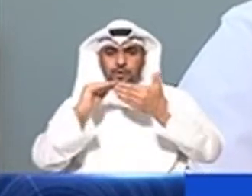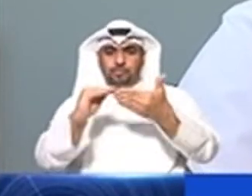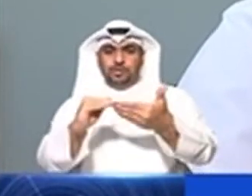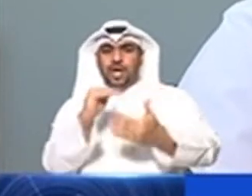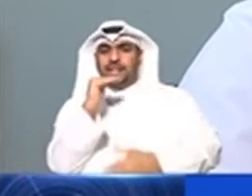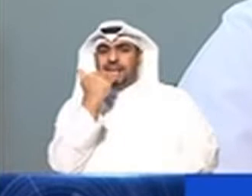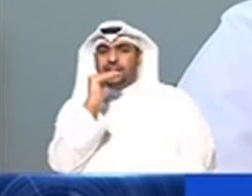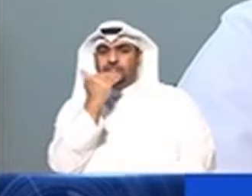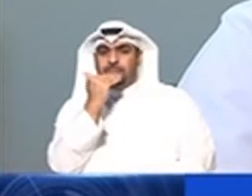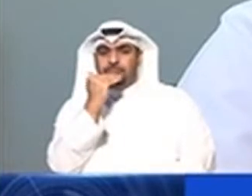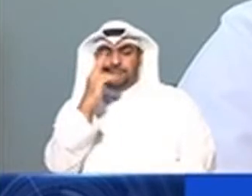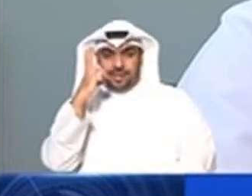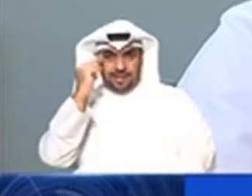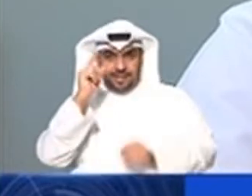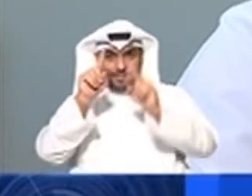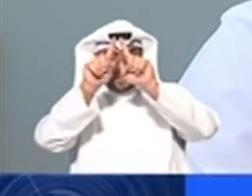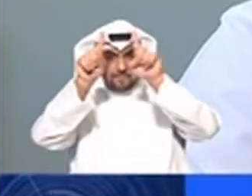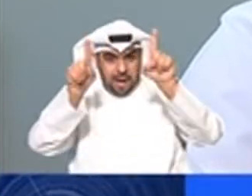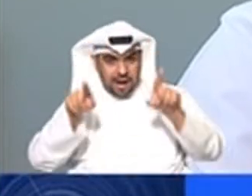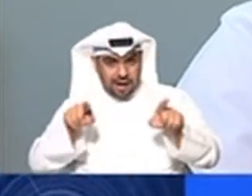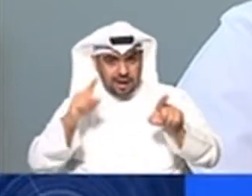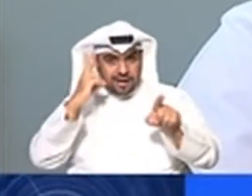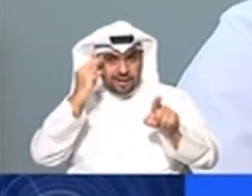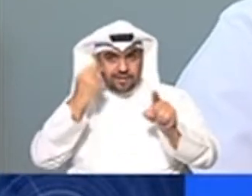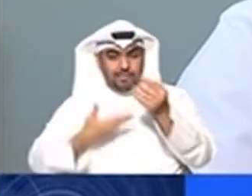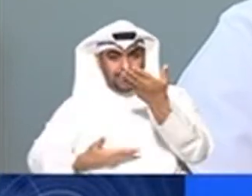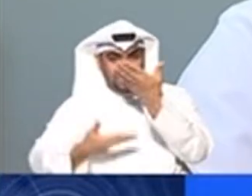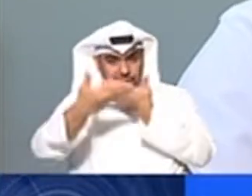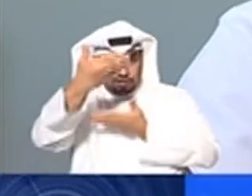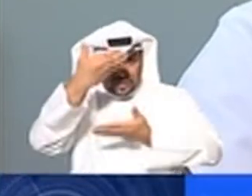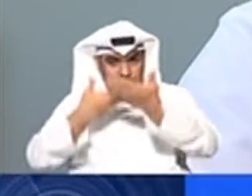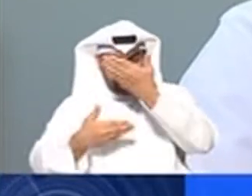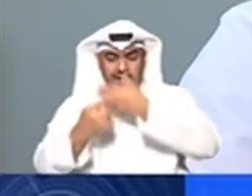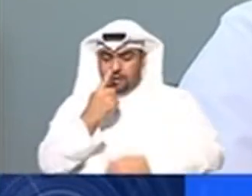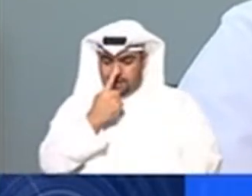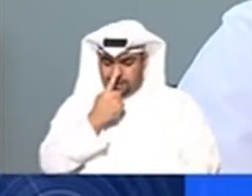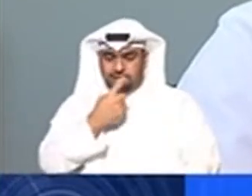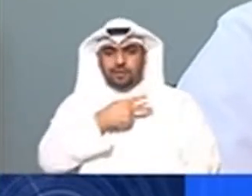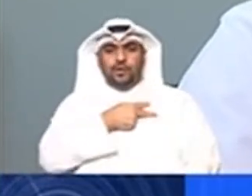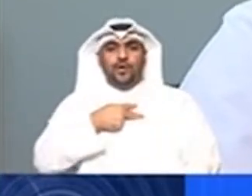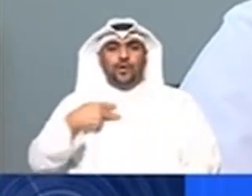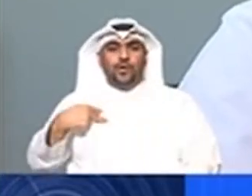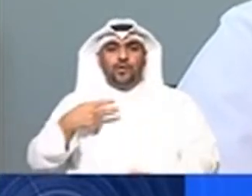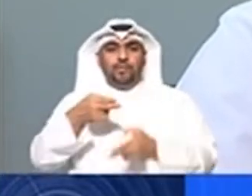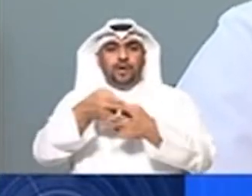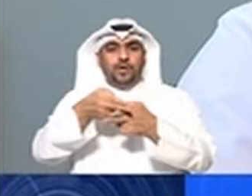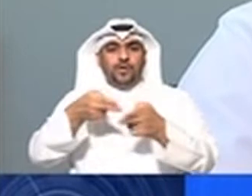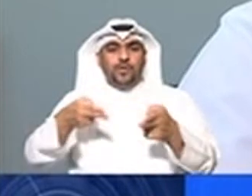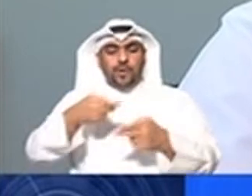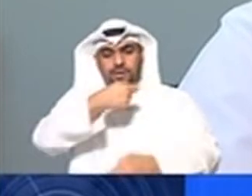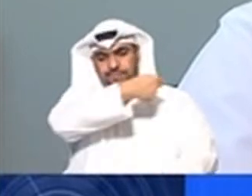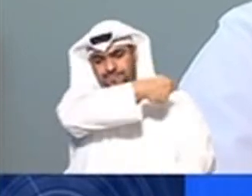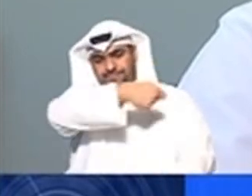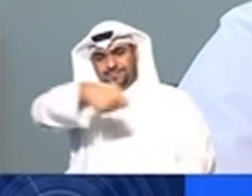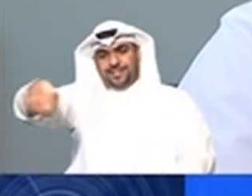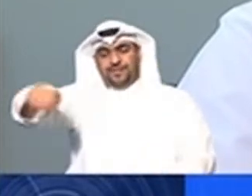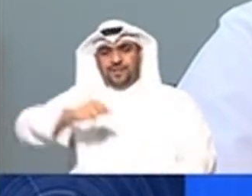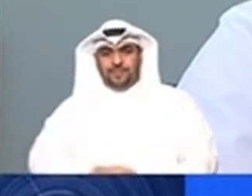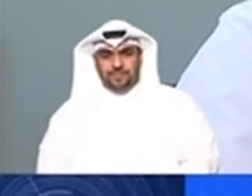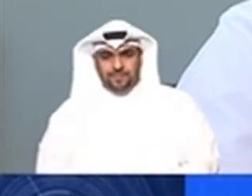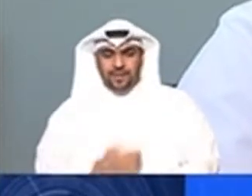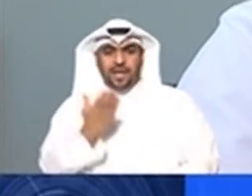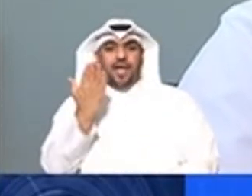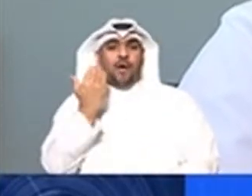العمل الشبابي التنموي في دولة الكويت، وكان حريص دائما في كل خطاباته وفي كل توجيهاته